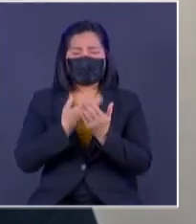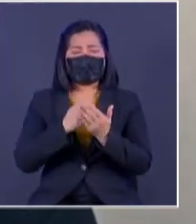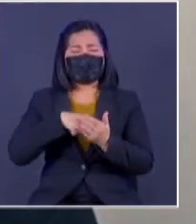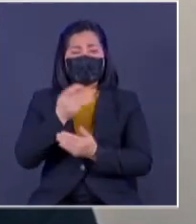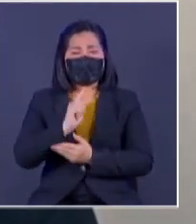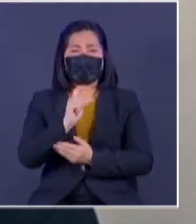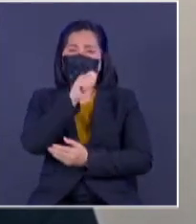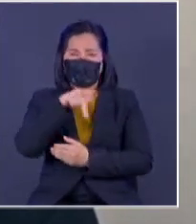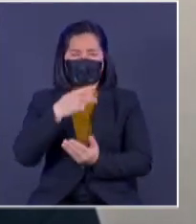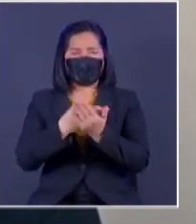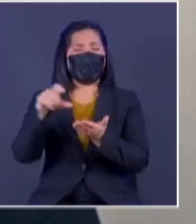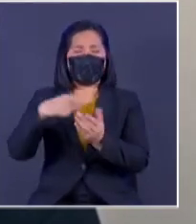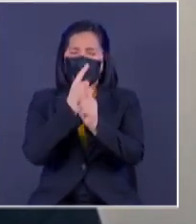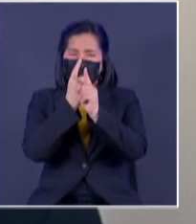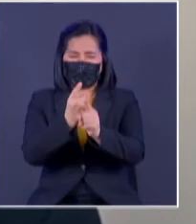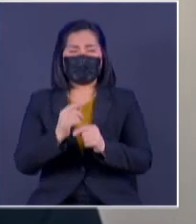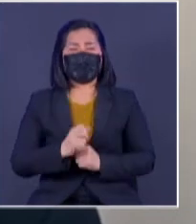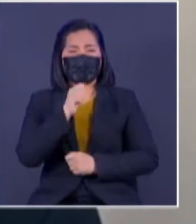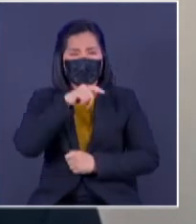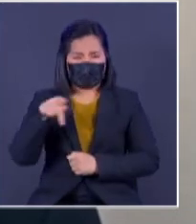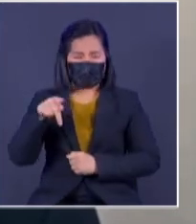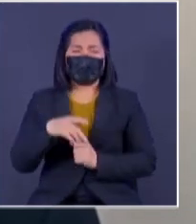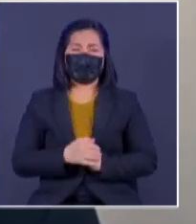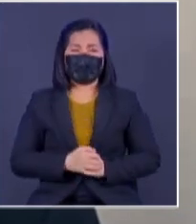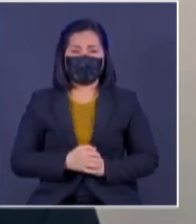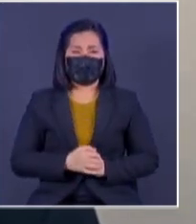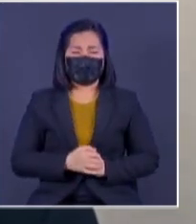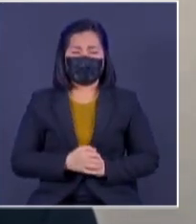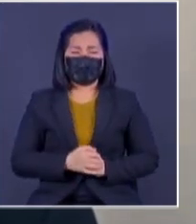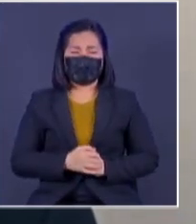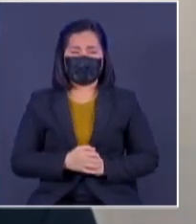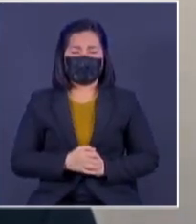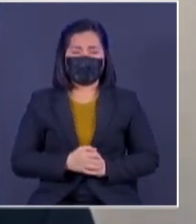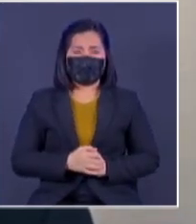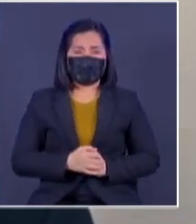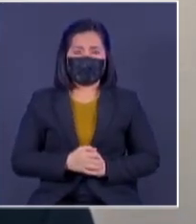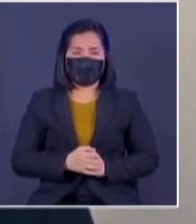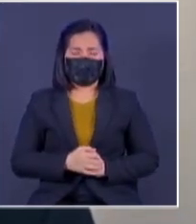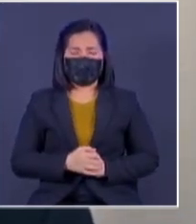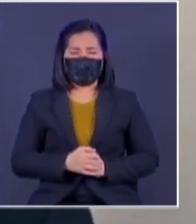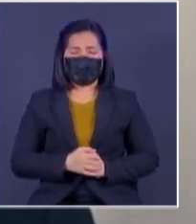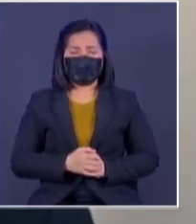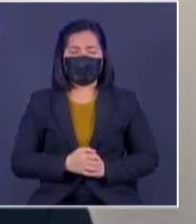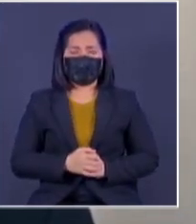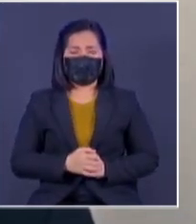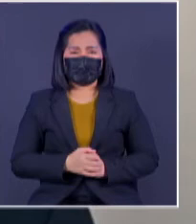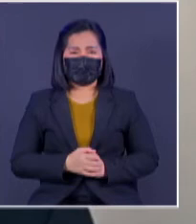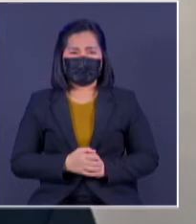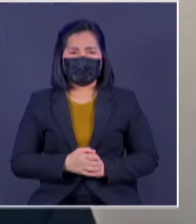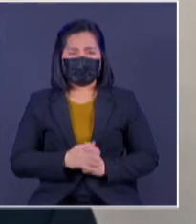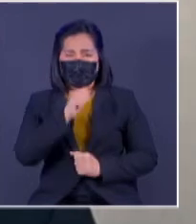อนตามหน้าแอปครับแอปพลิเคชันที่ทางของคนที่เขาเป็นคนกู้ยืมครับเขาเป็นคนหนี้เขาเป็นคนโอนเข้ามาเองคร ับ